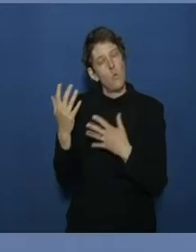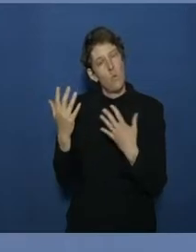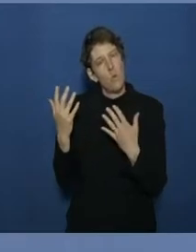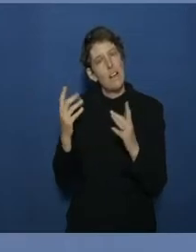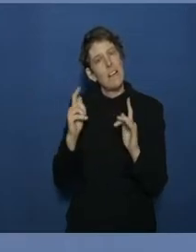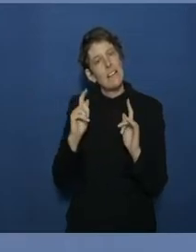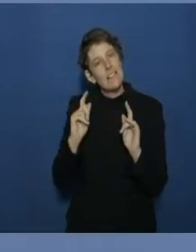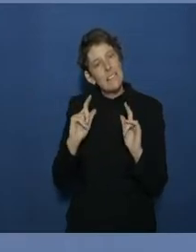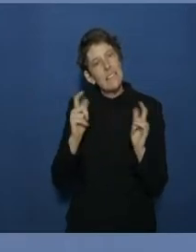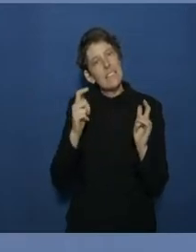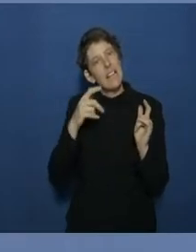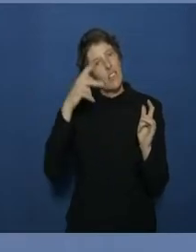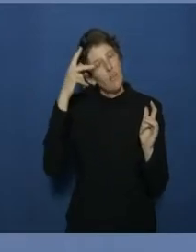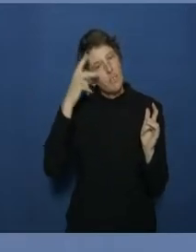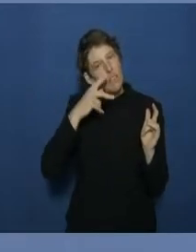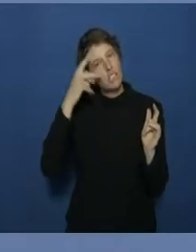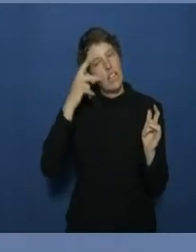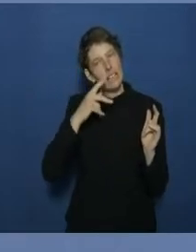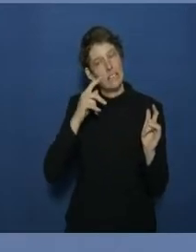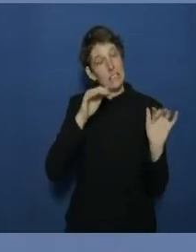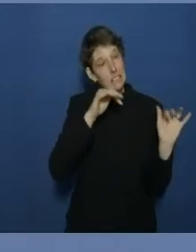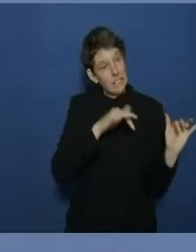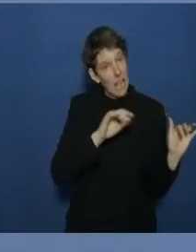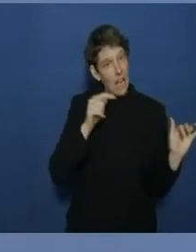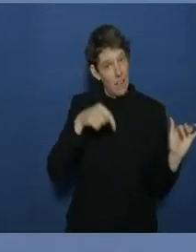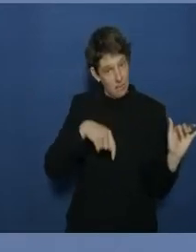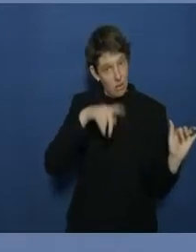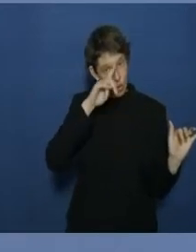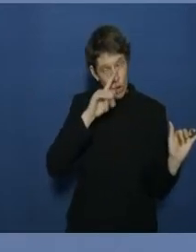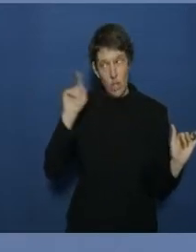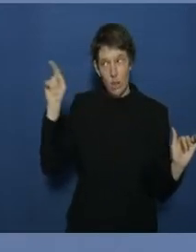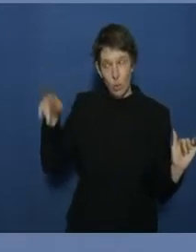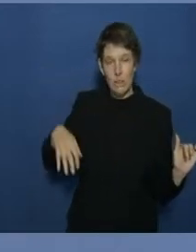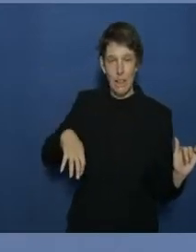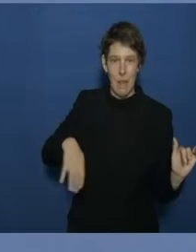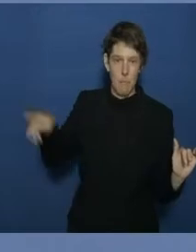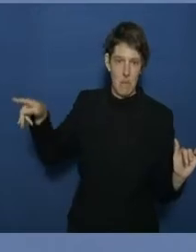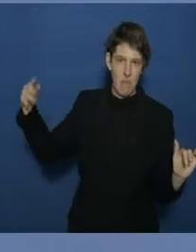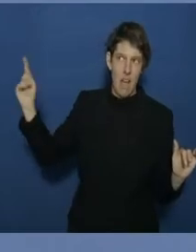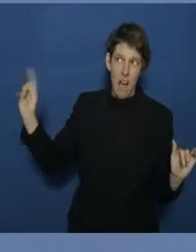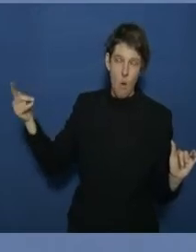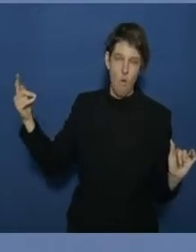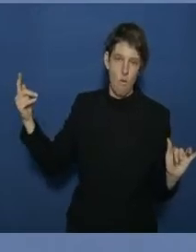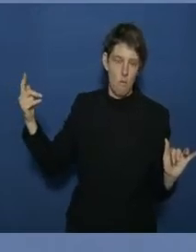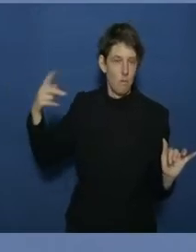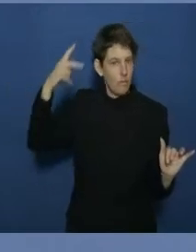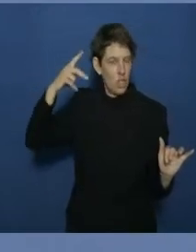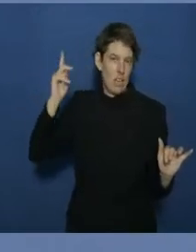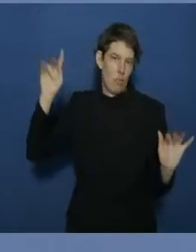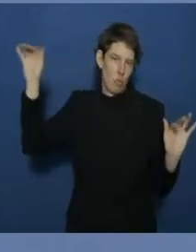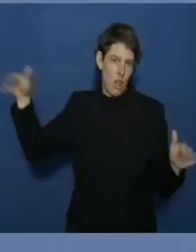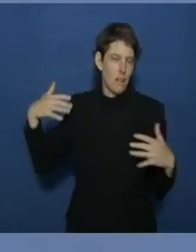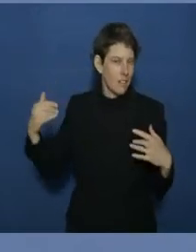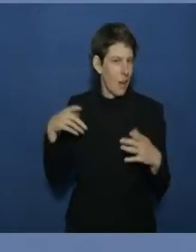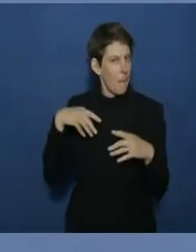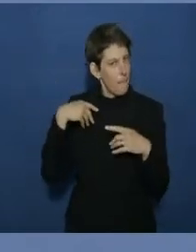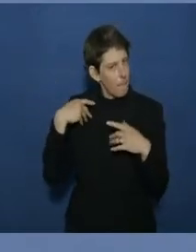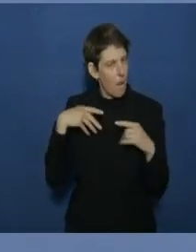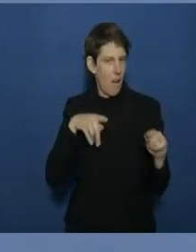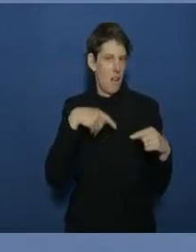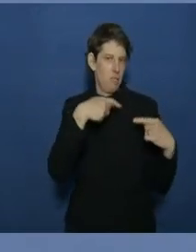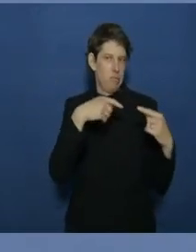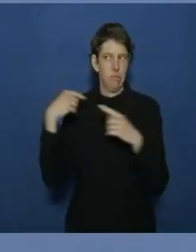von einem breiteren gesellschaftlichen Verständnis auf beiden Seiten getragen und begleitet wird. Jetzt hatte ich Herrn Viehwege, glaube ich, nochmal